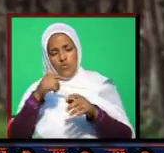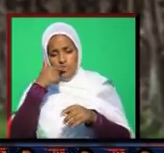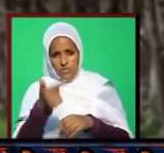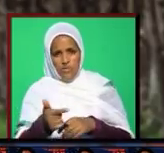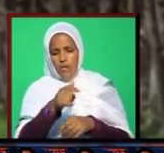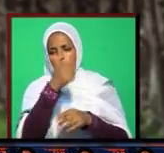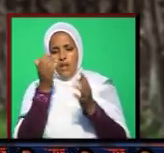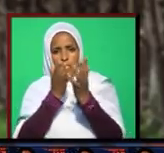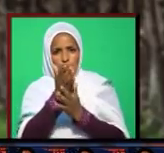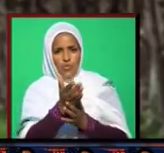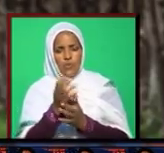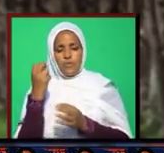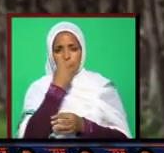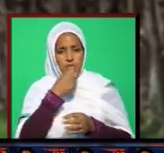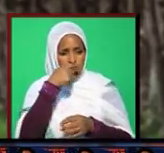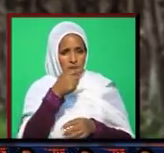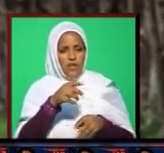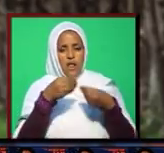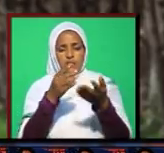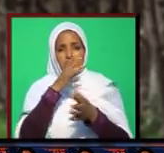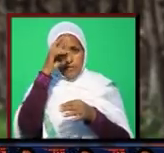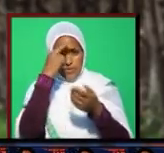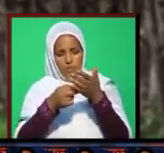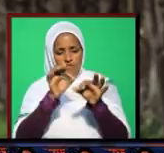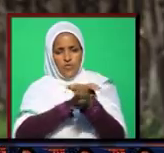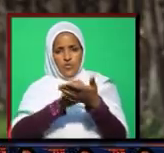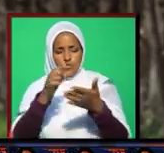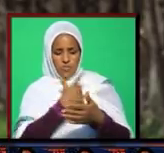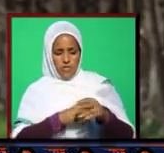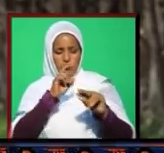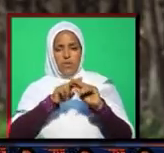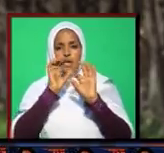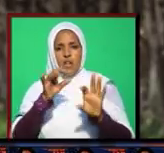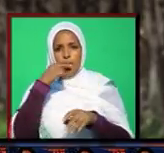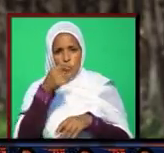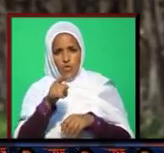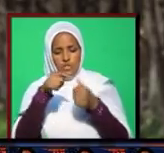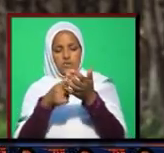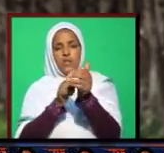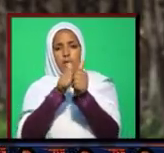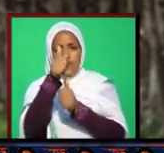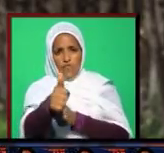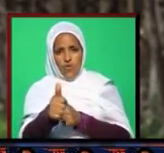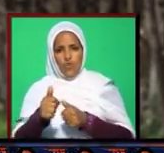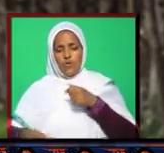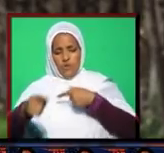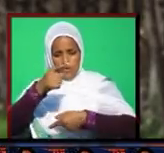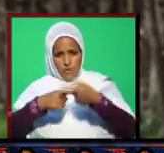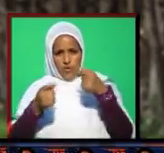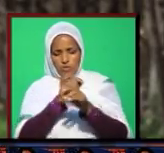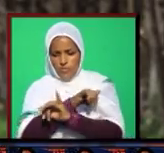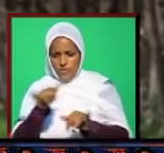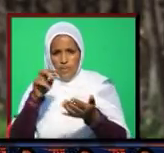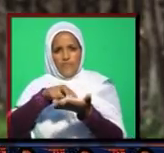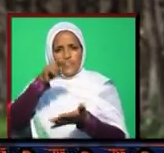አድርገው ተናግረዋል። በሌላ መልኩ ልሳን በልሳን መናገር ስላልተሰጣቸው መንፈስ ቅዱስ አላደረብንም ብለዋል። ስላለፈው ለሚመጣውም